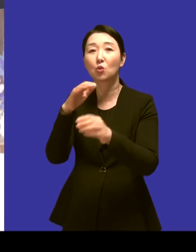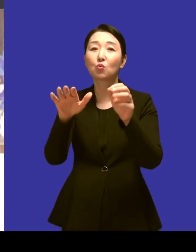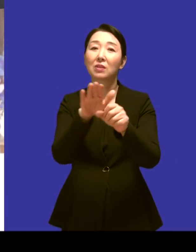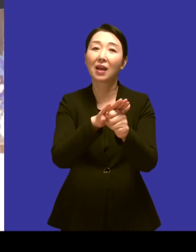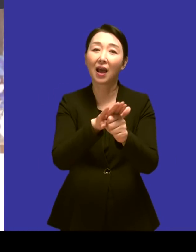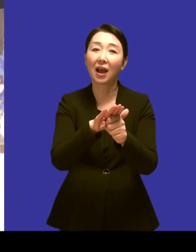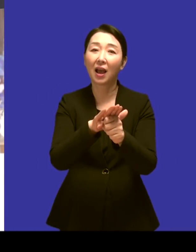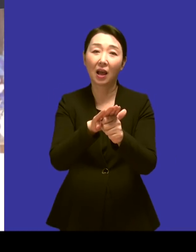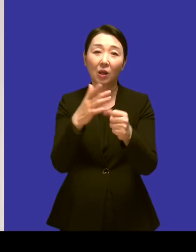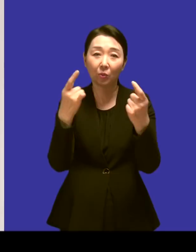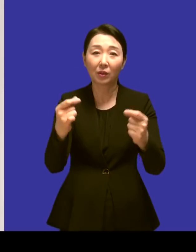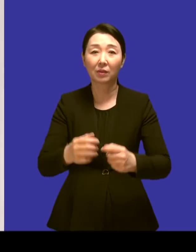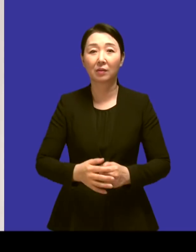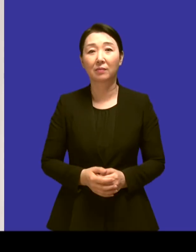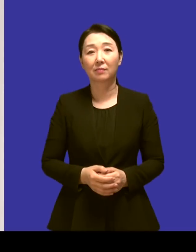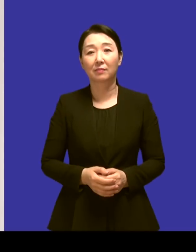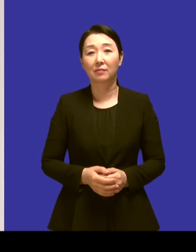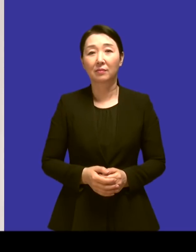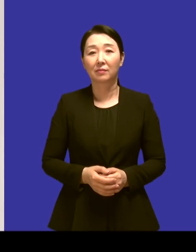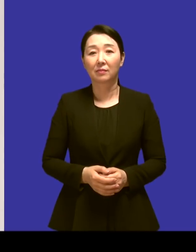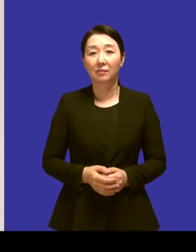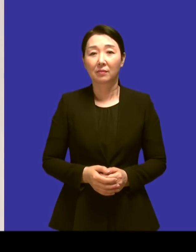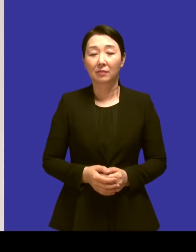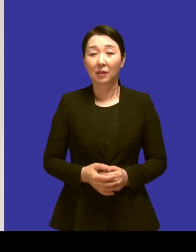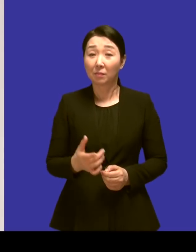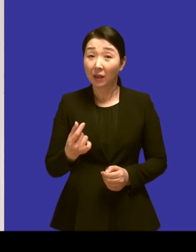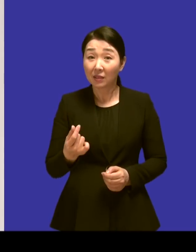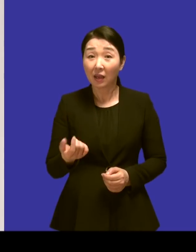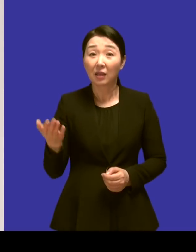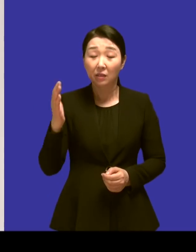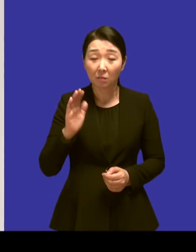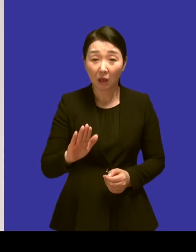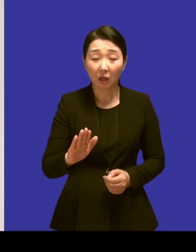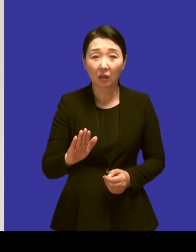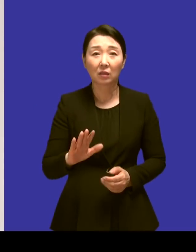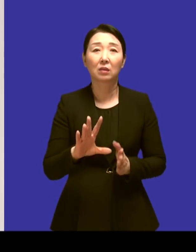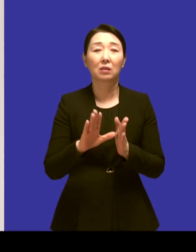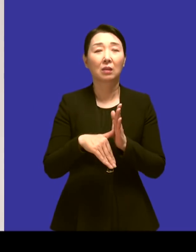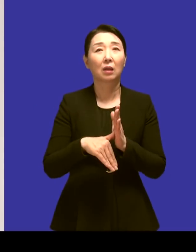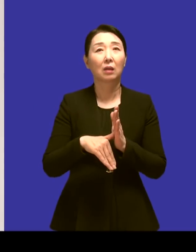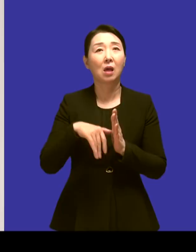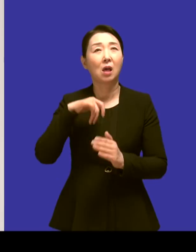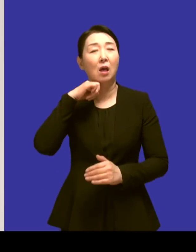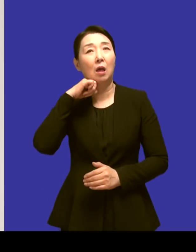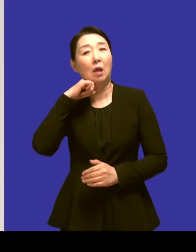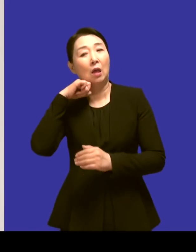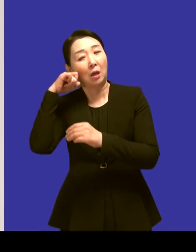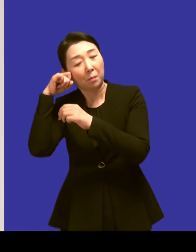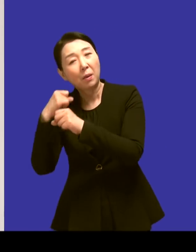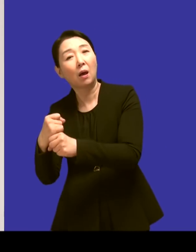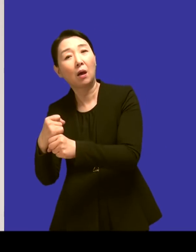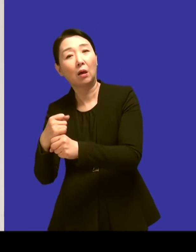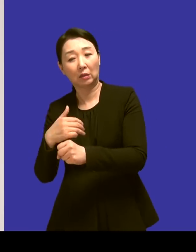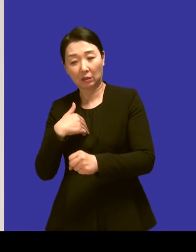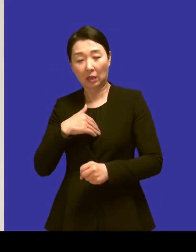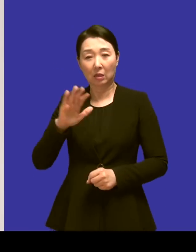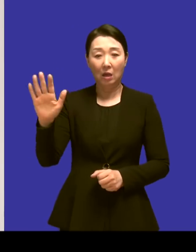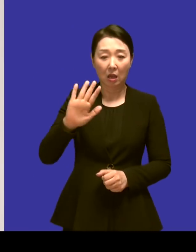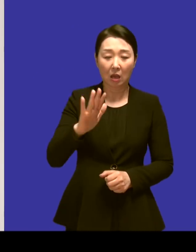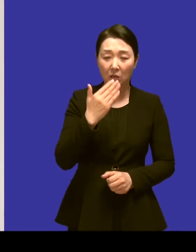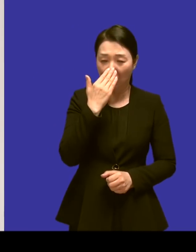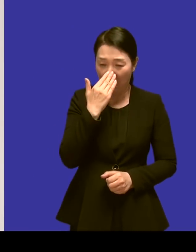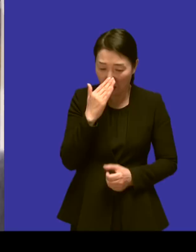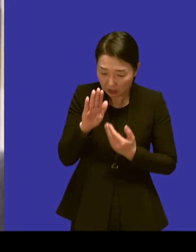되는 게 당연히 맞는 건데 그 당시에는 너무 한쪽에만 편향돼서 나란 존재 자체는 철저히 부서지고